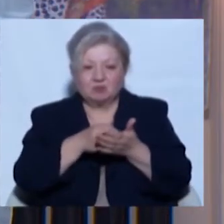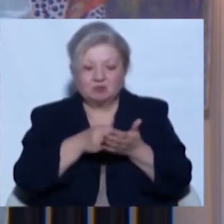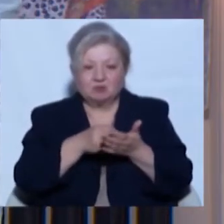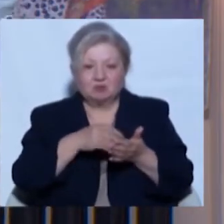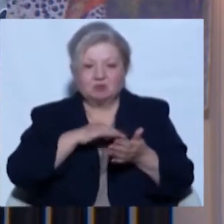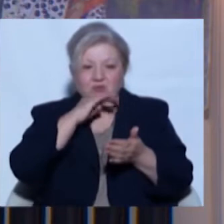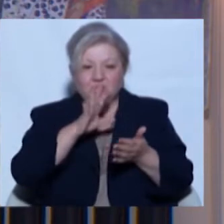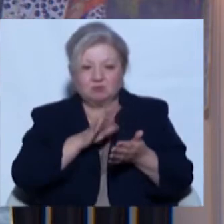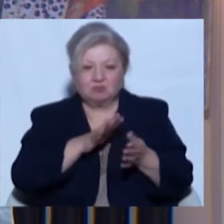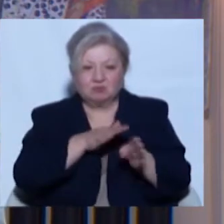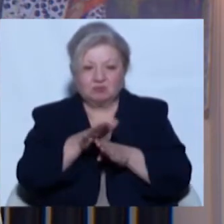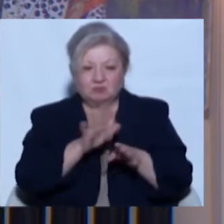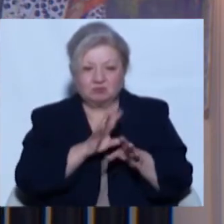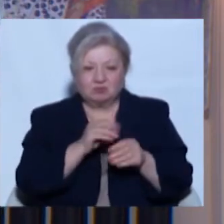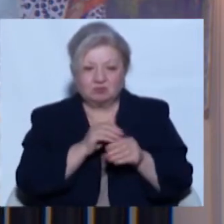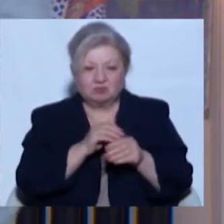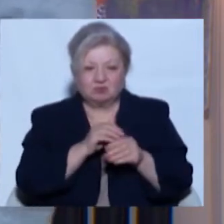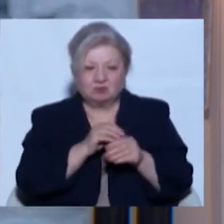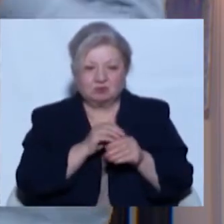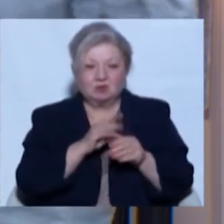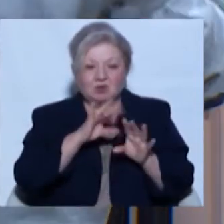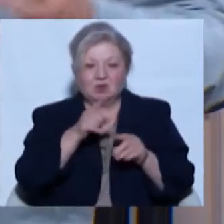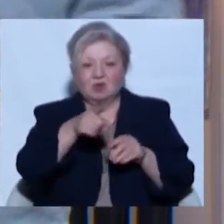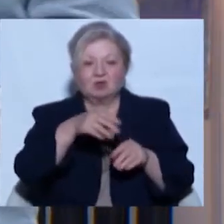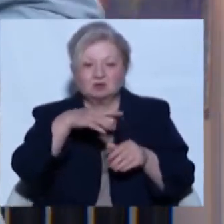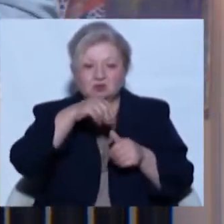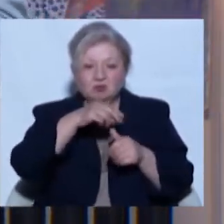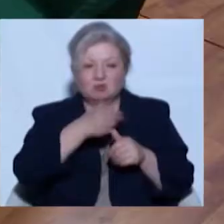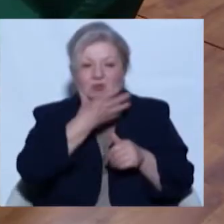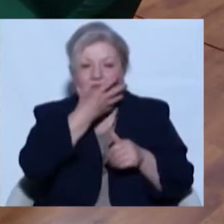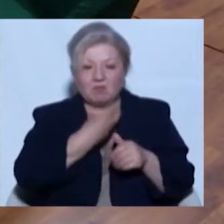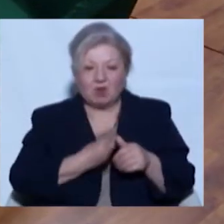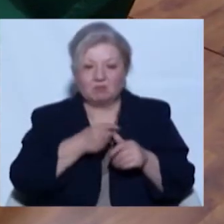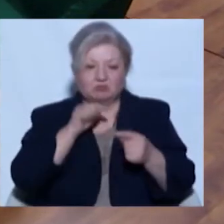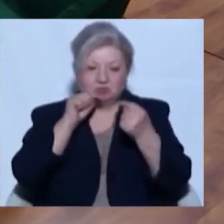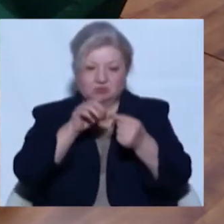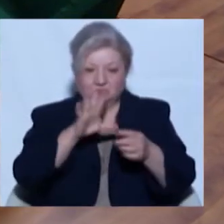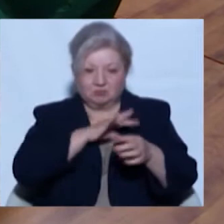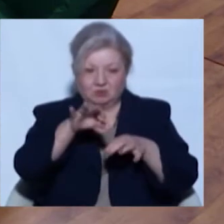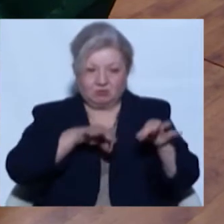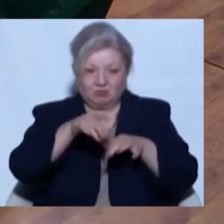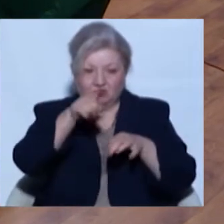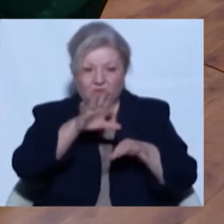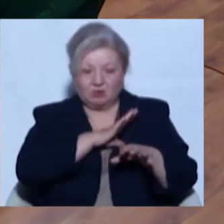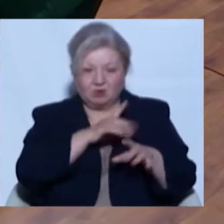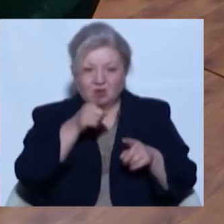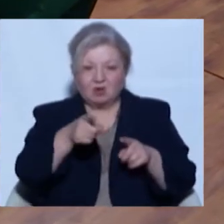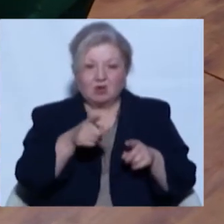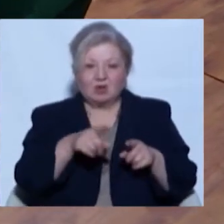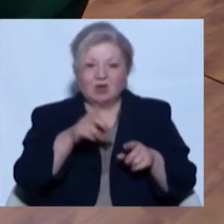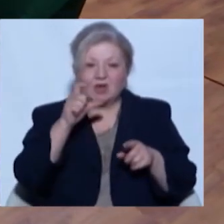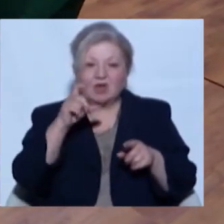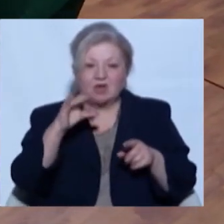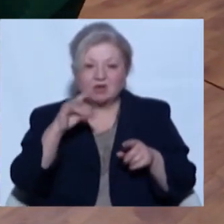და პირველ ეტაპზე კი სომხთა კათალიკოსის ამის წინააღმდე წავიდა. ანუ პრაქტიკულად ერეკლე მოექცა გამოუვა მდგომარეობაში.